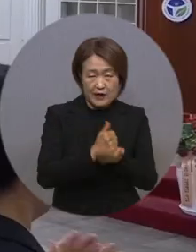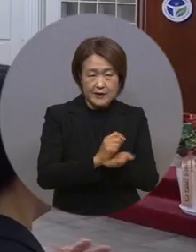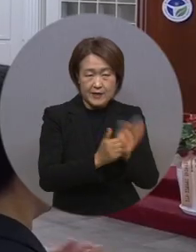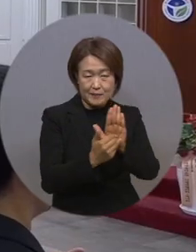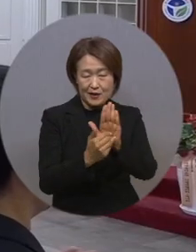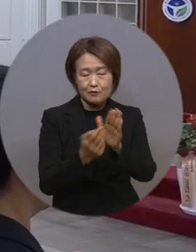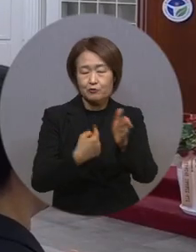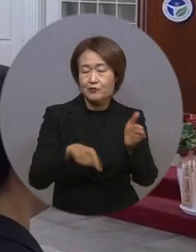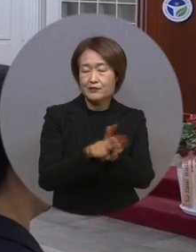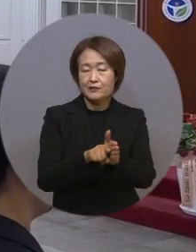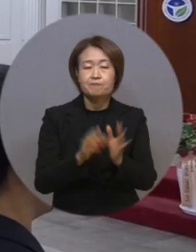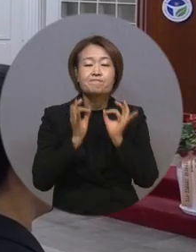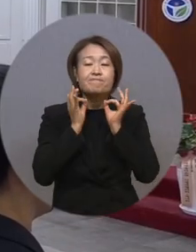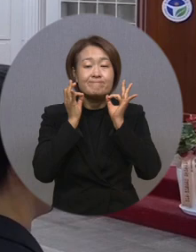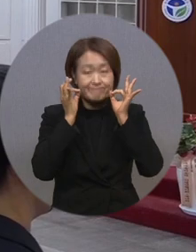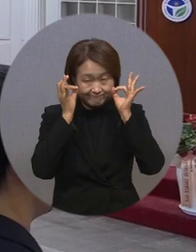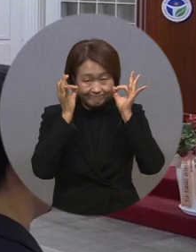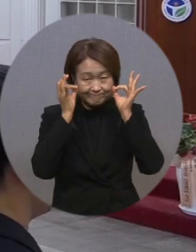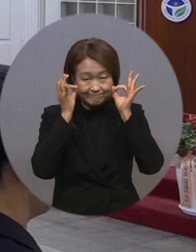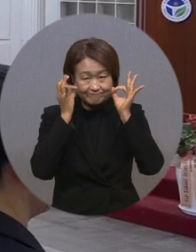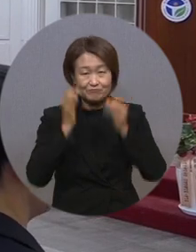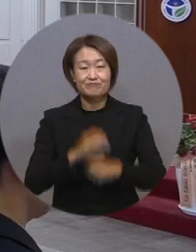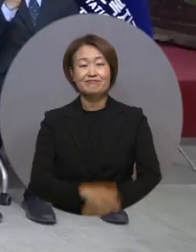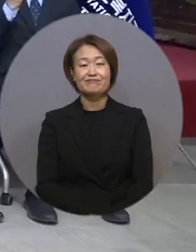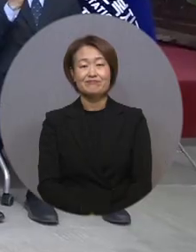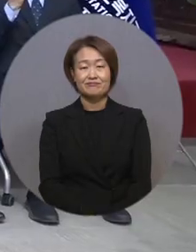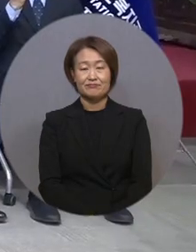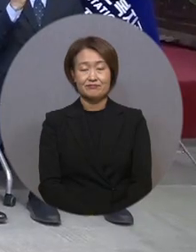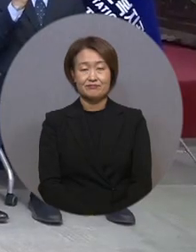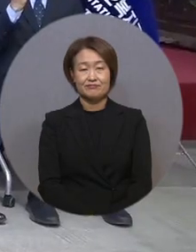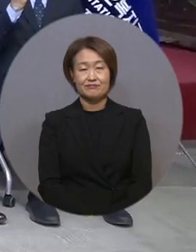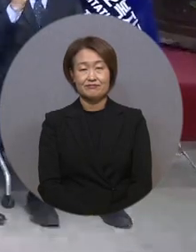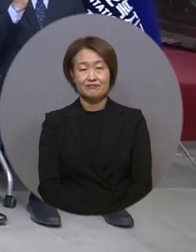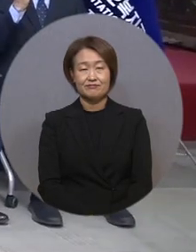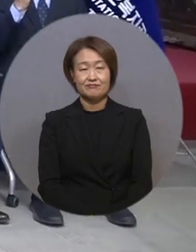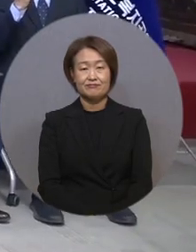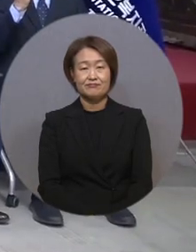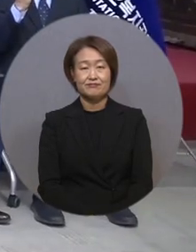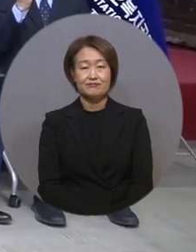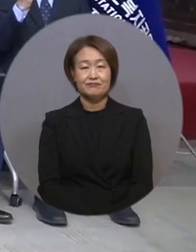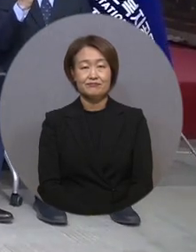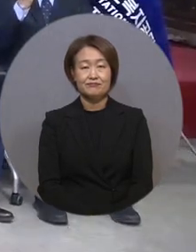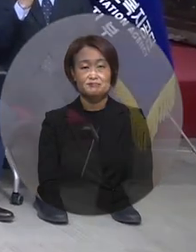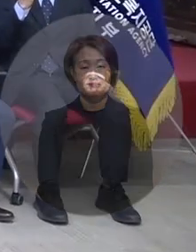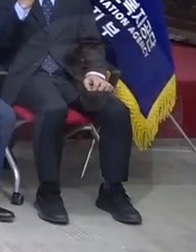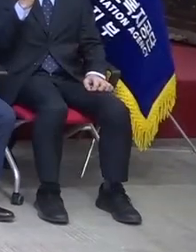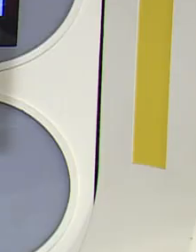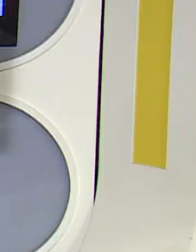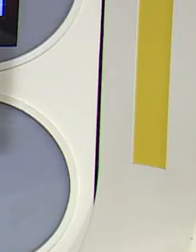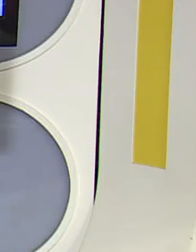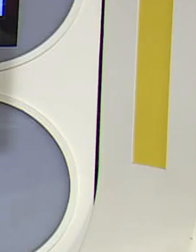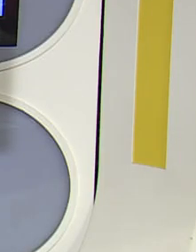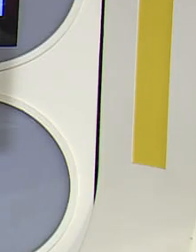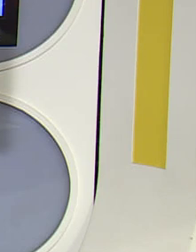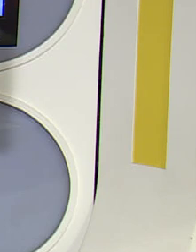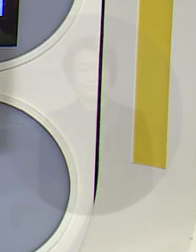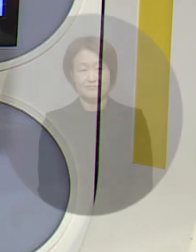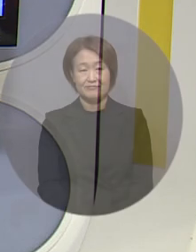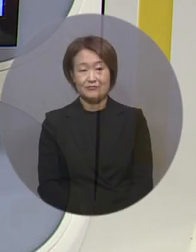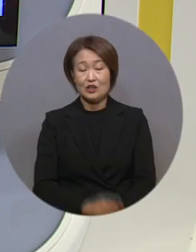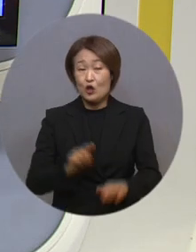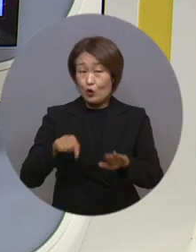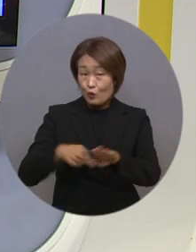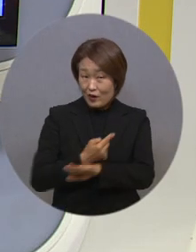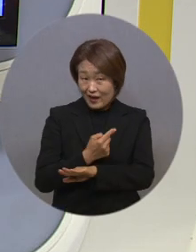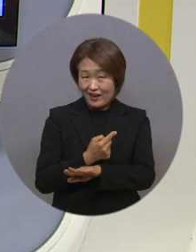위하여 최선의 노력을 다하겠다고 취임 소감을 밝혔습니다. 복지TV 뉴스 김민규입니다. 이 밖에